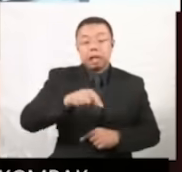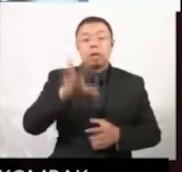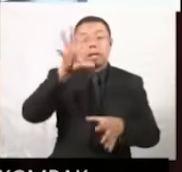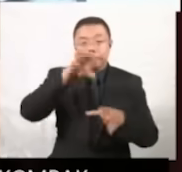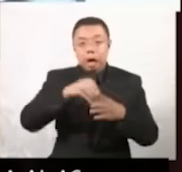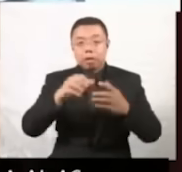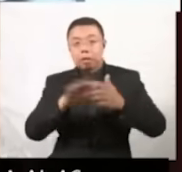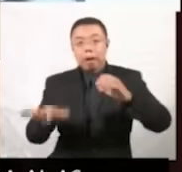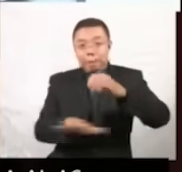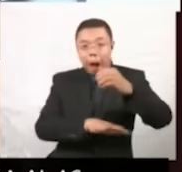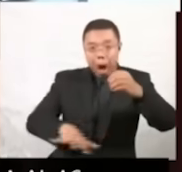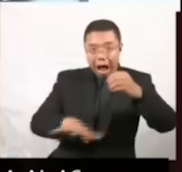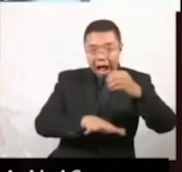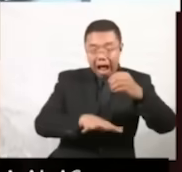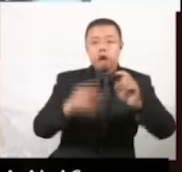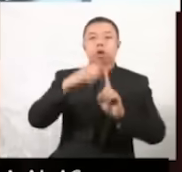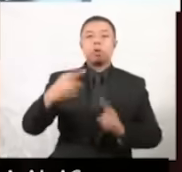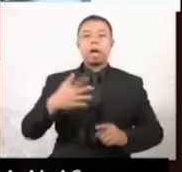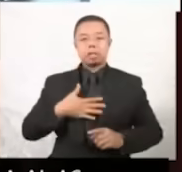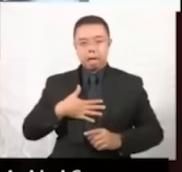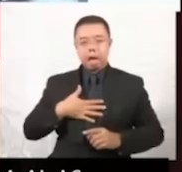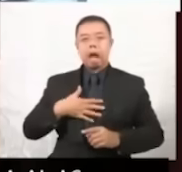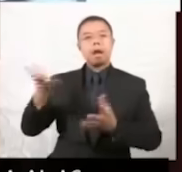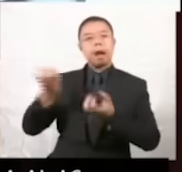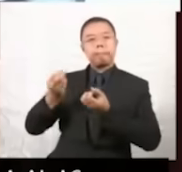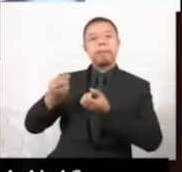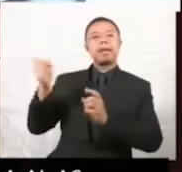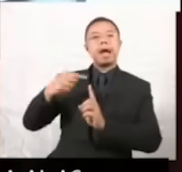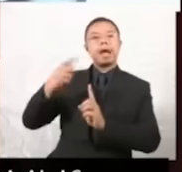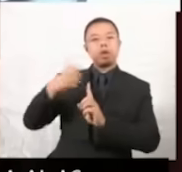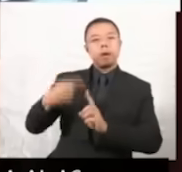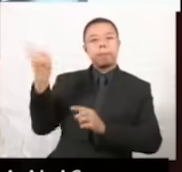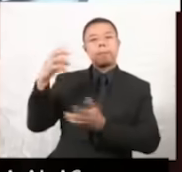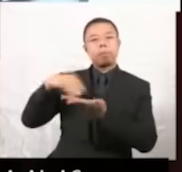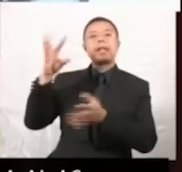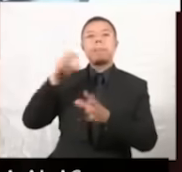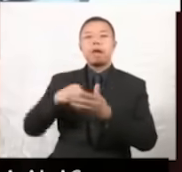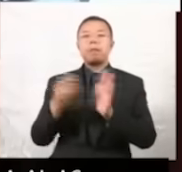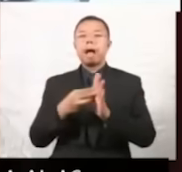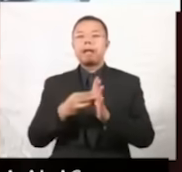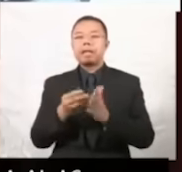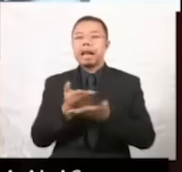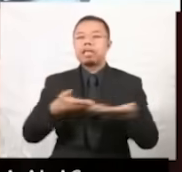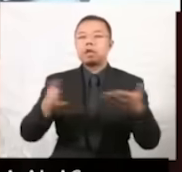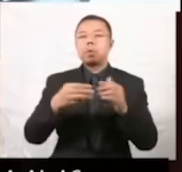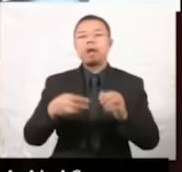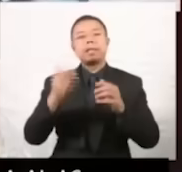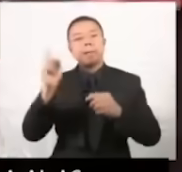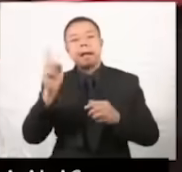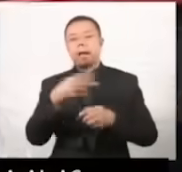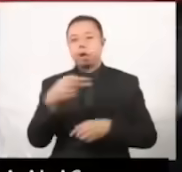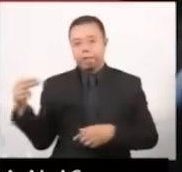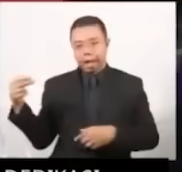bagian delegasi salah satu tugasnya dari pemerintah pusat untuk apapun termasuk krisis-krisis di Indonesia terima